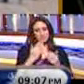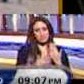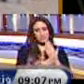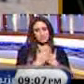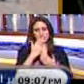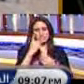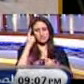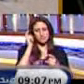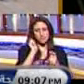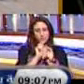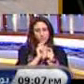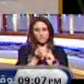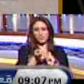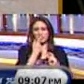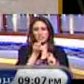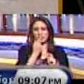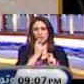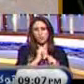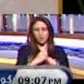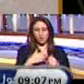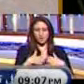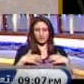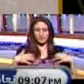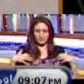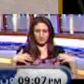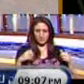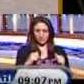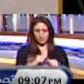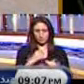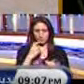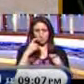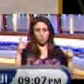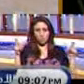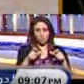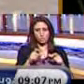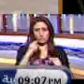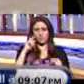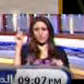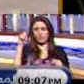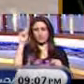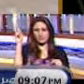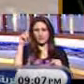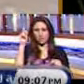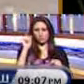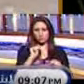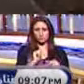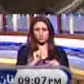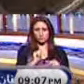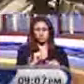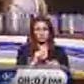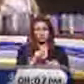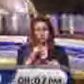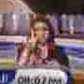للعلاج بالعقاقير من خلال الرئة وذلك خلال المؤتمر الدولي 11 للكيمياء في شرم